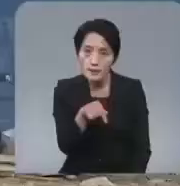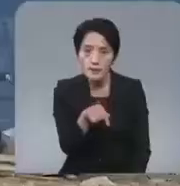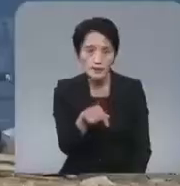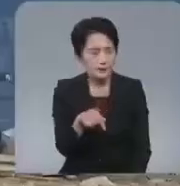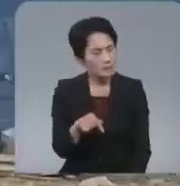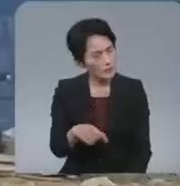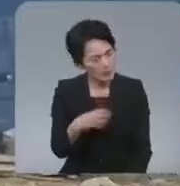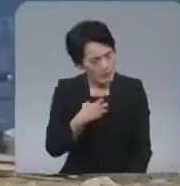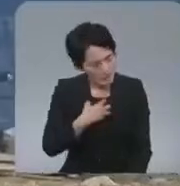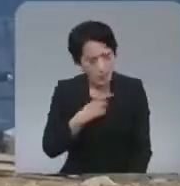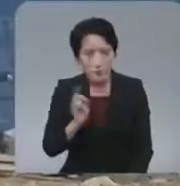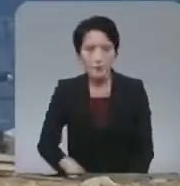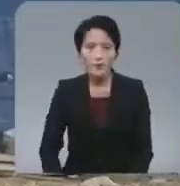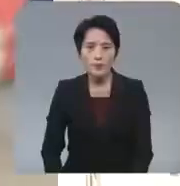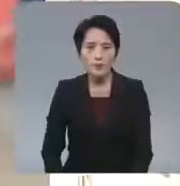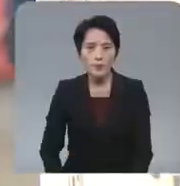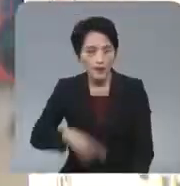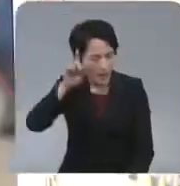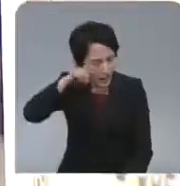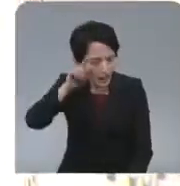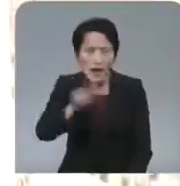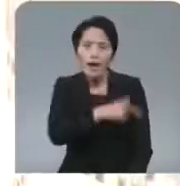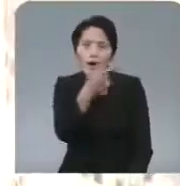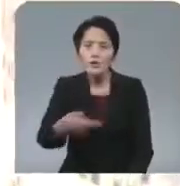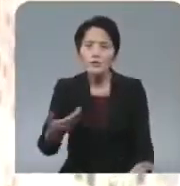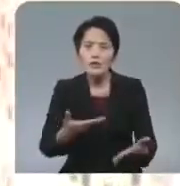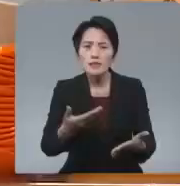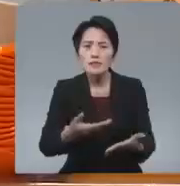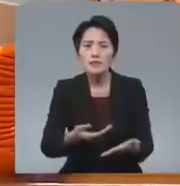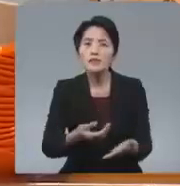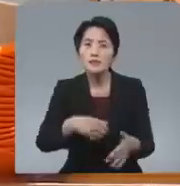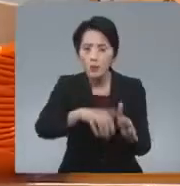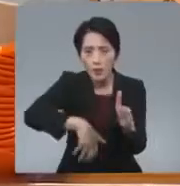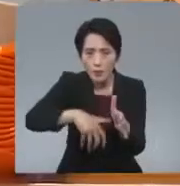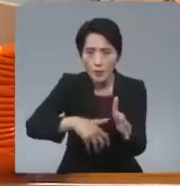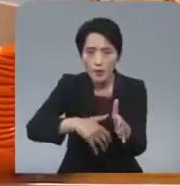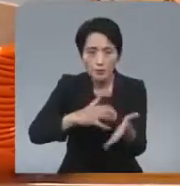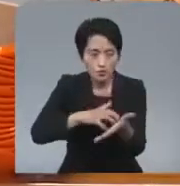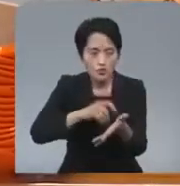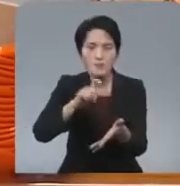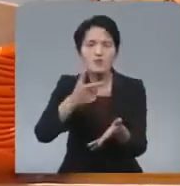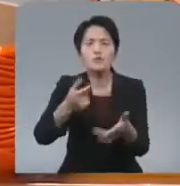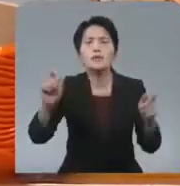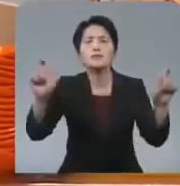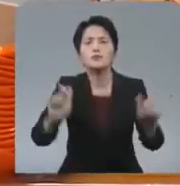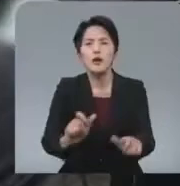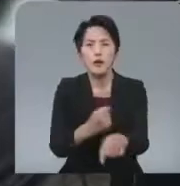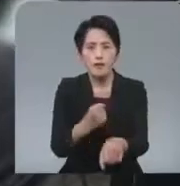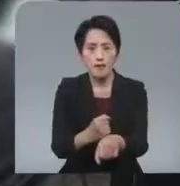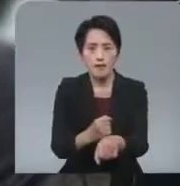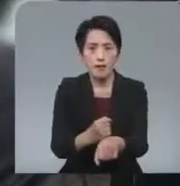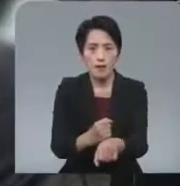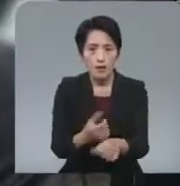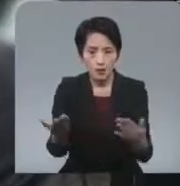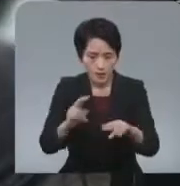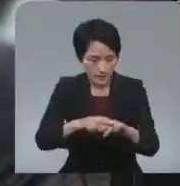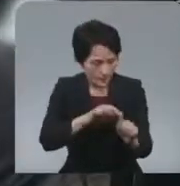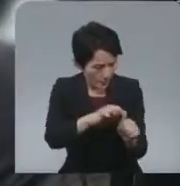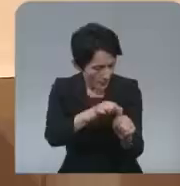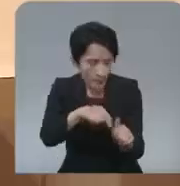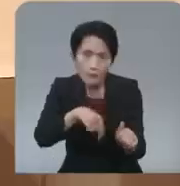une part de leurs aux effectifs femmes le nombre des journaliers et des petits commerçants ayant des employés a